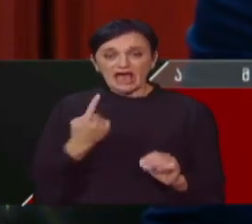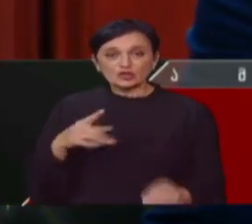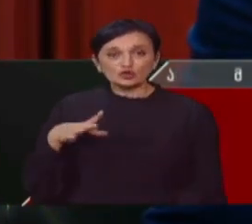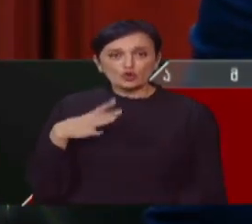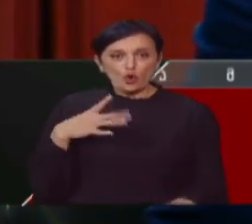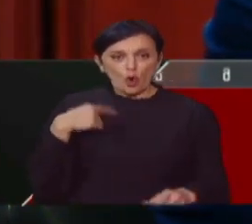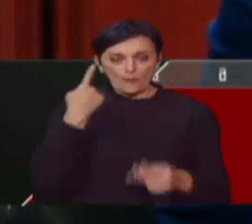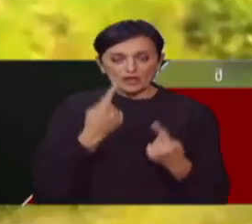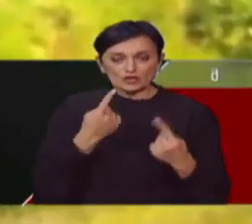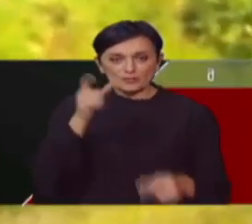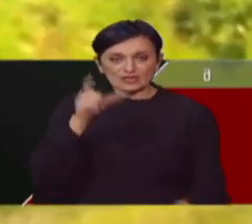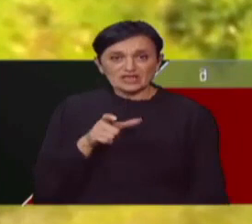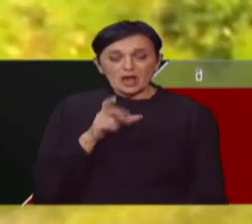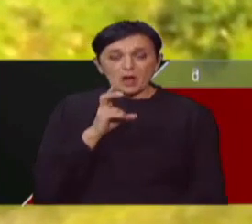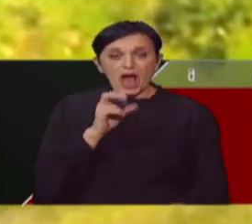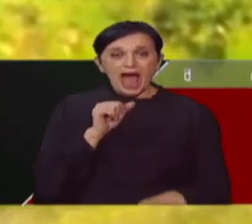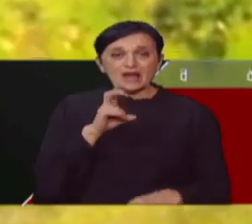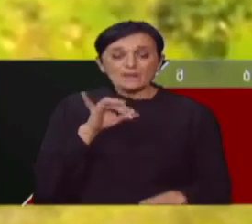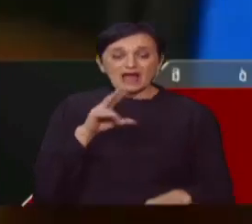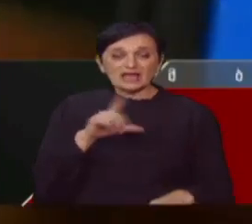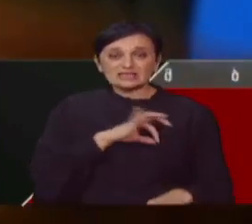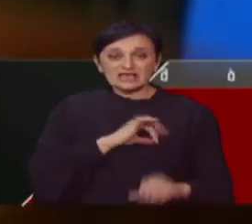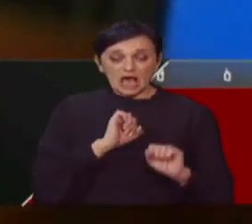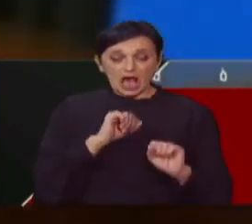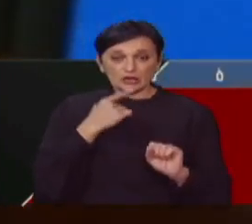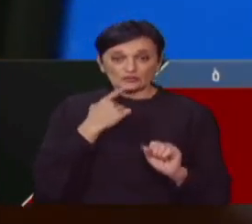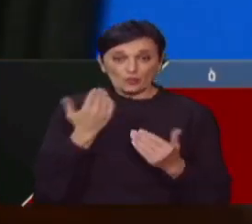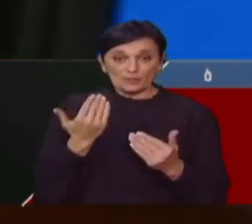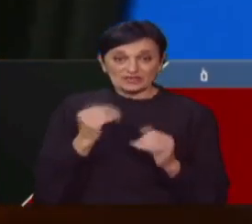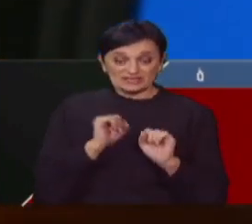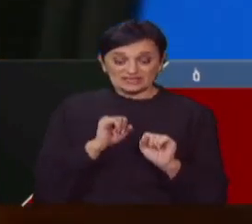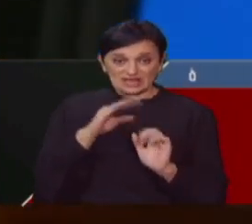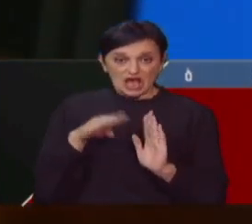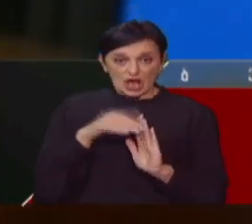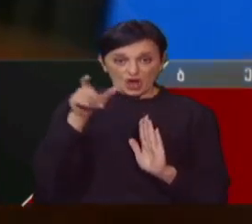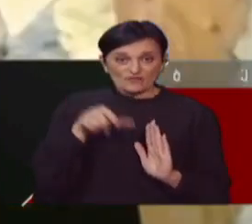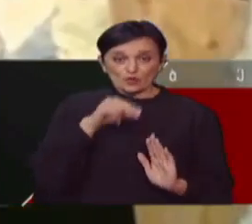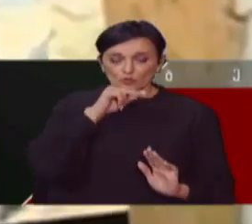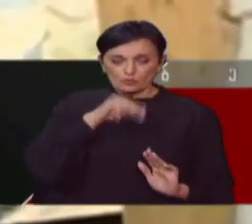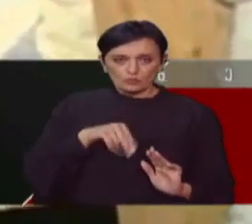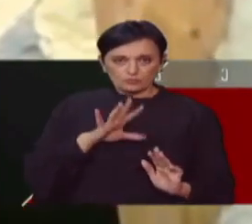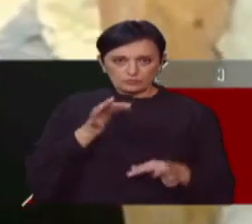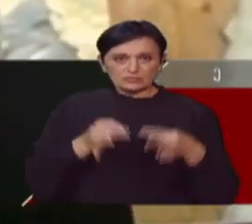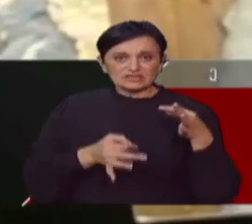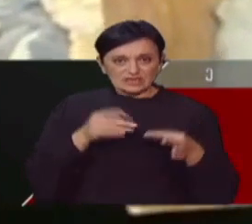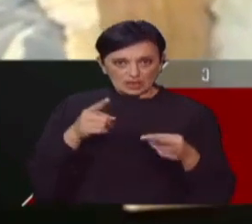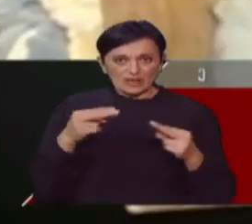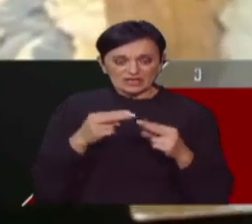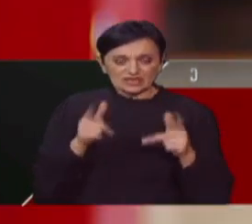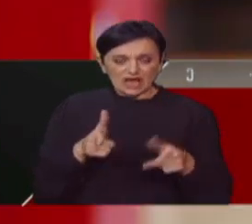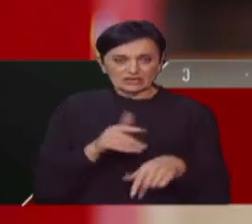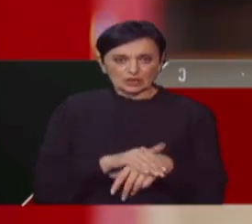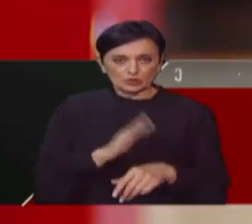qopili maghalchinosnis Ali Baladzis advokati ambobs rom misi datsvis khvesh mqopis udanashauloba sasamartloshi